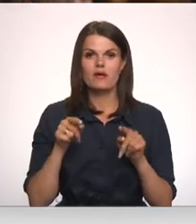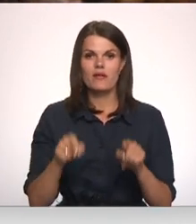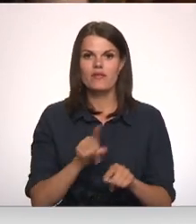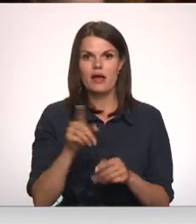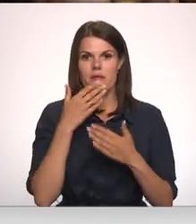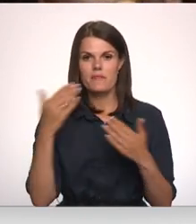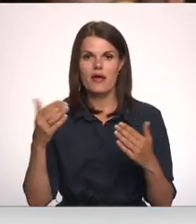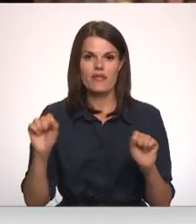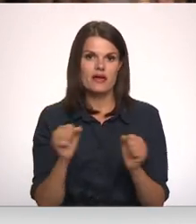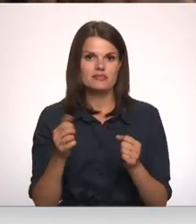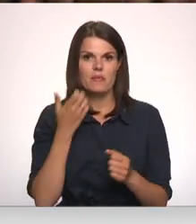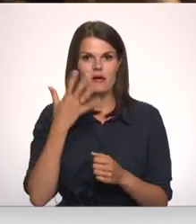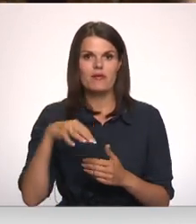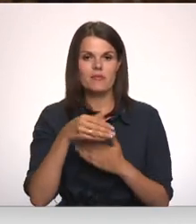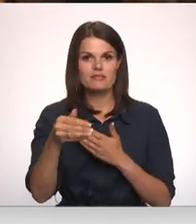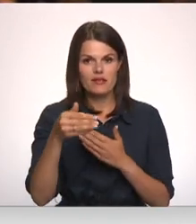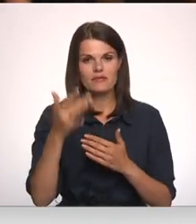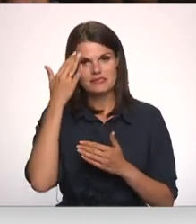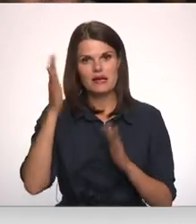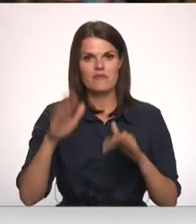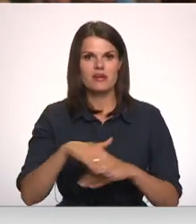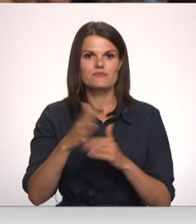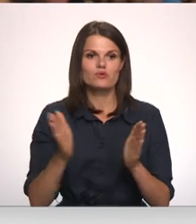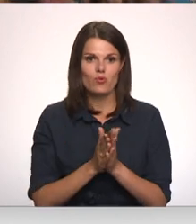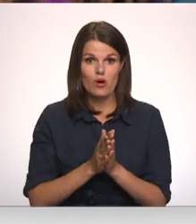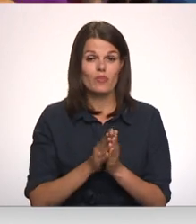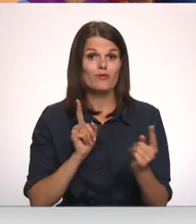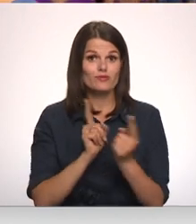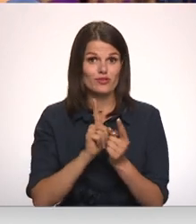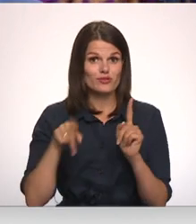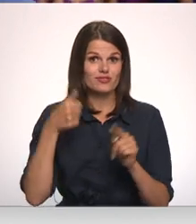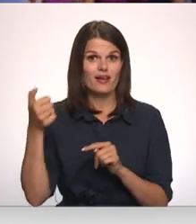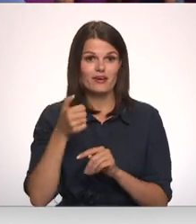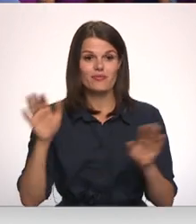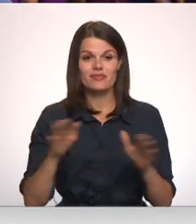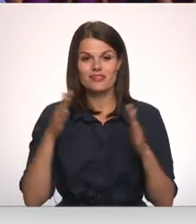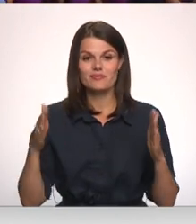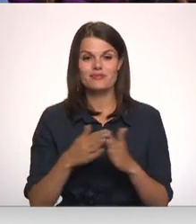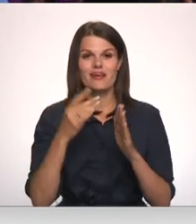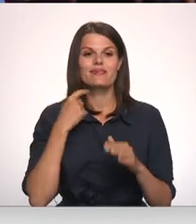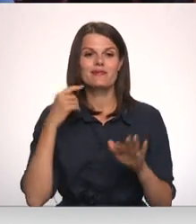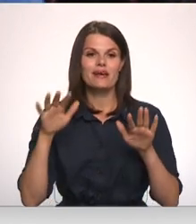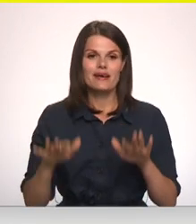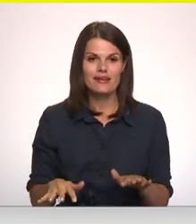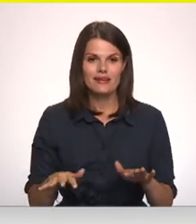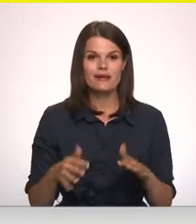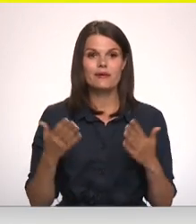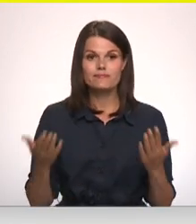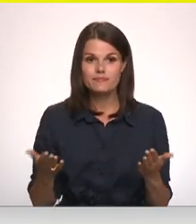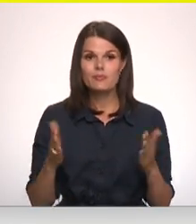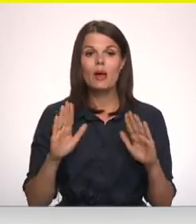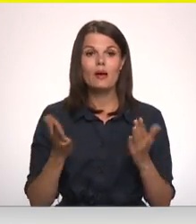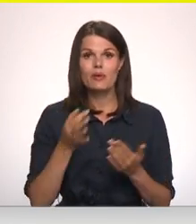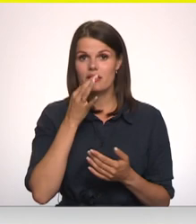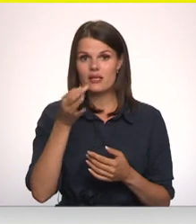kaut ko attālināti. Varēsim visu darīt kopā. Lielas paldies, tad droši vien uz tikšanos nākamgad dziesmu svētkos Rīgā. Paldies. Bet